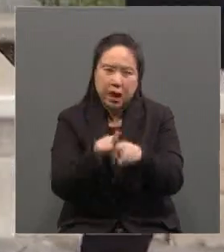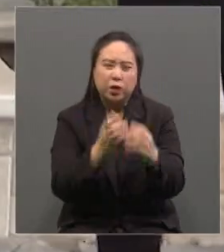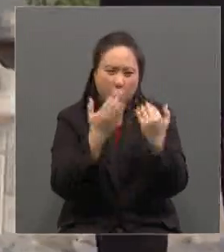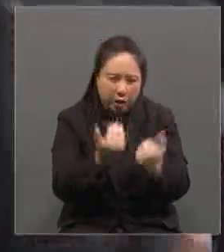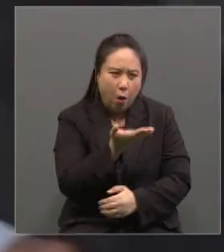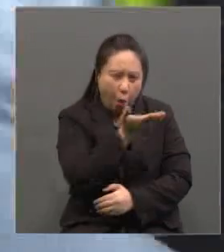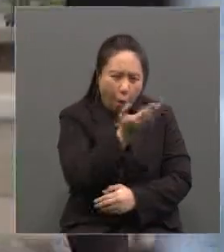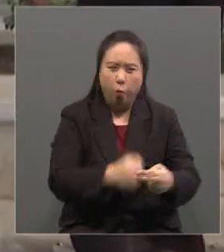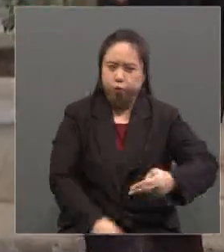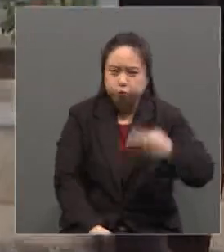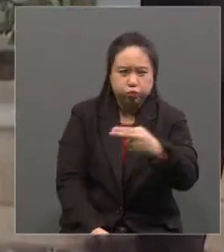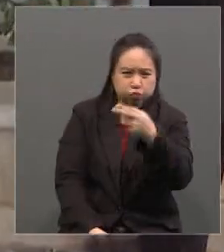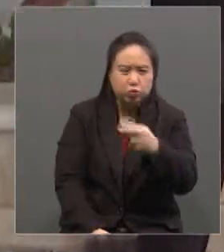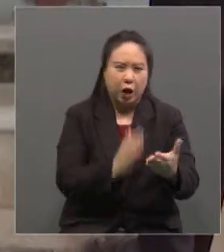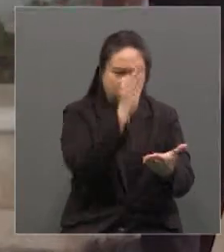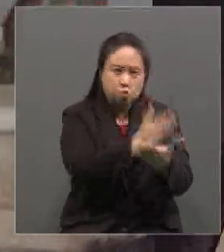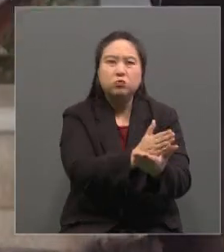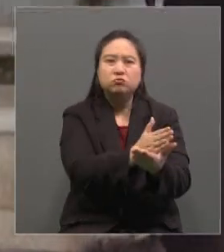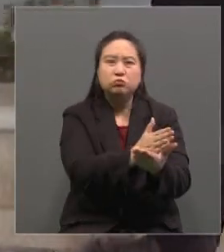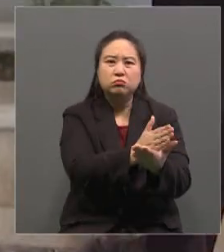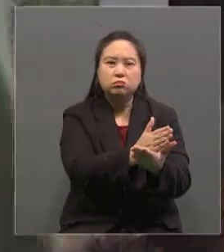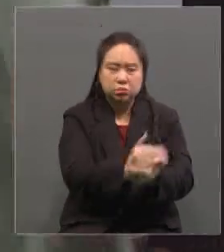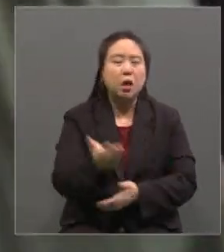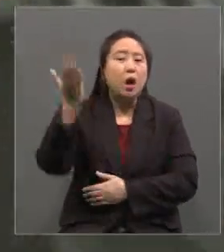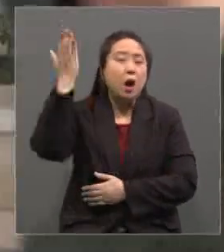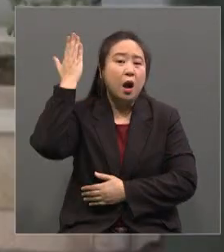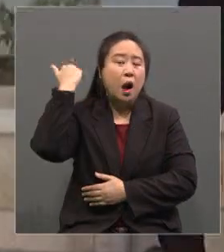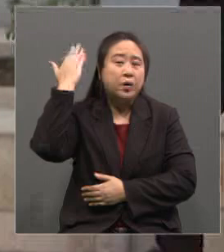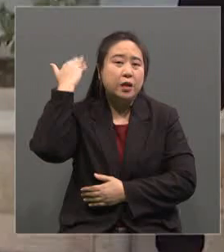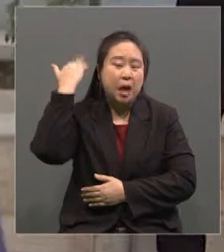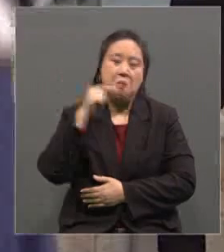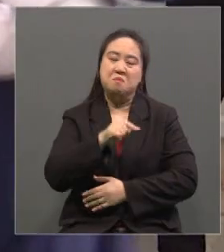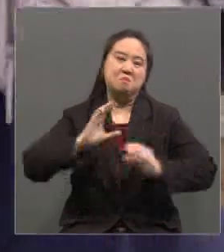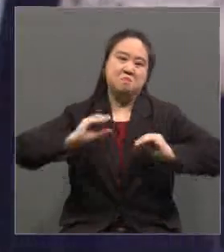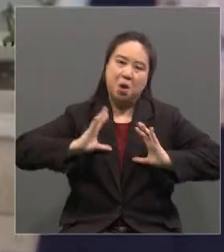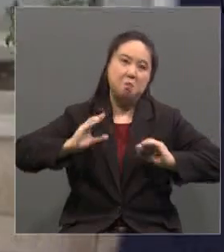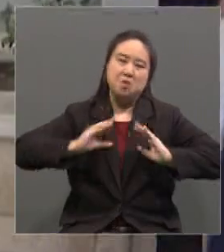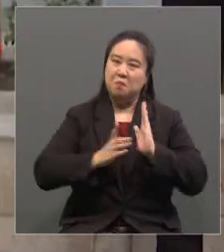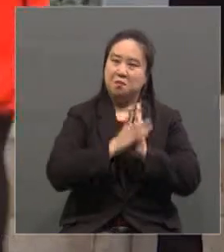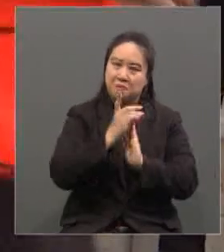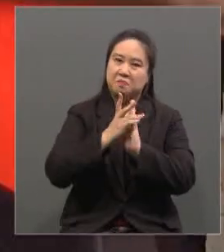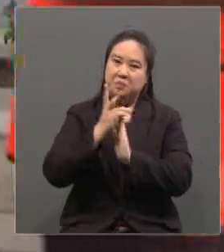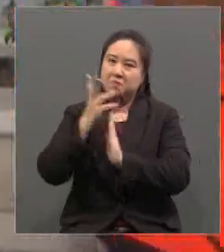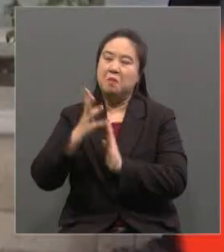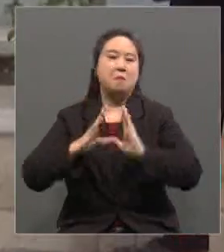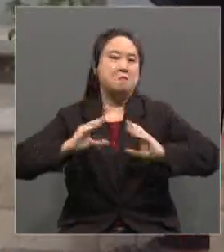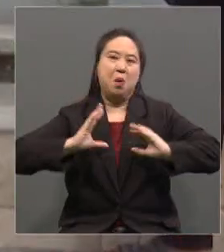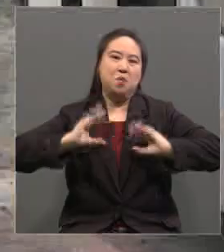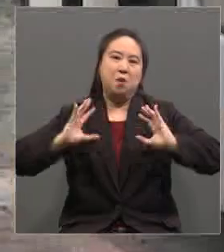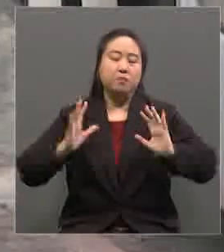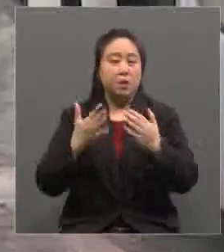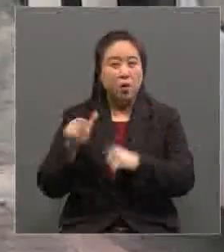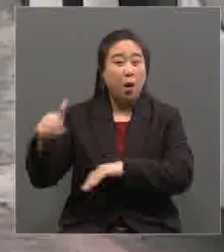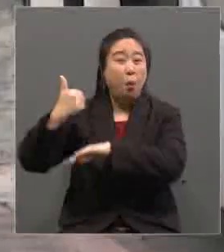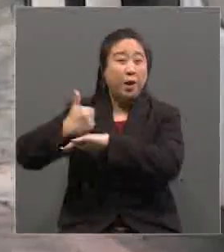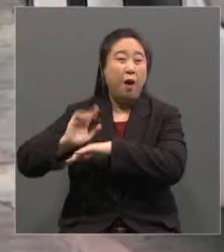หยุดยิงเป็นครั้งแรกหลังหลังจากที่ได้ประกาศต่อต้านข้อเสนอหยุดยิงมาตลอด 4สัปดาห์โดยประธานาธิบดีโจไบเดนผู้นำ